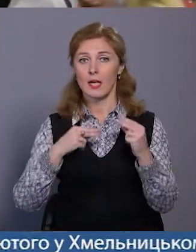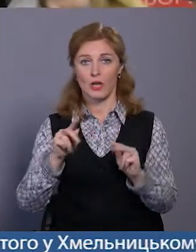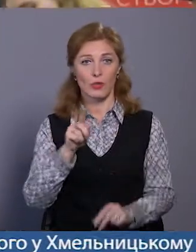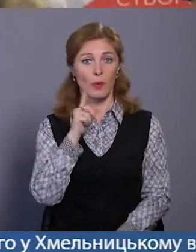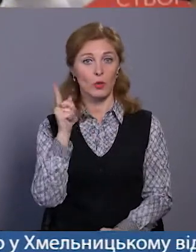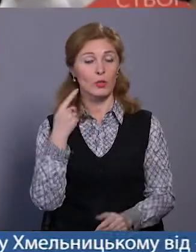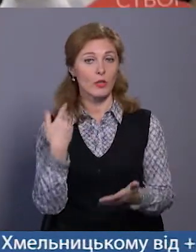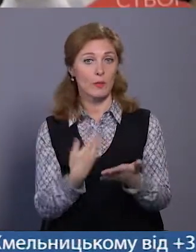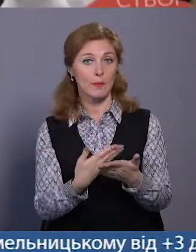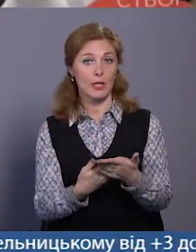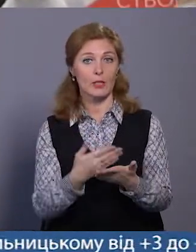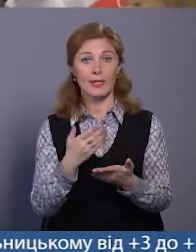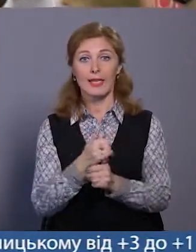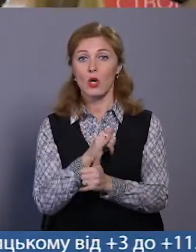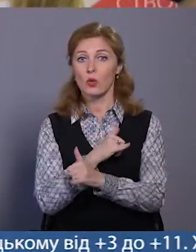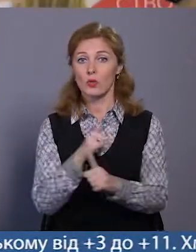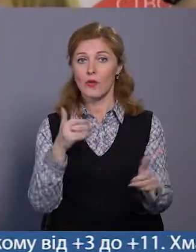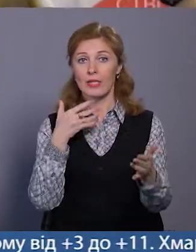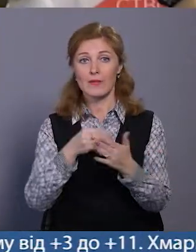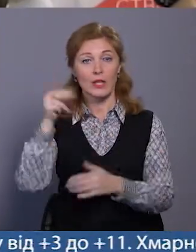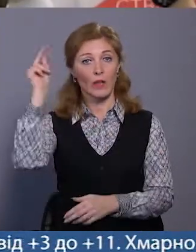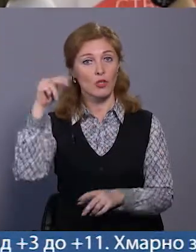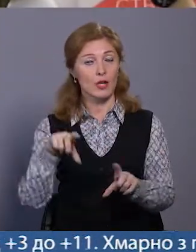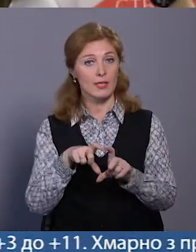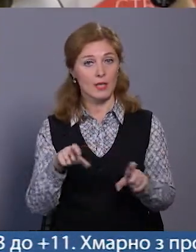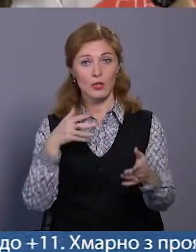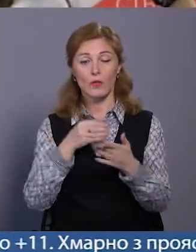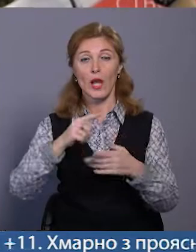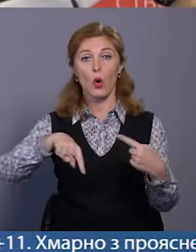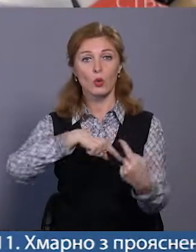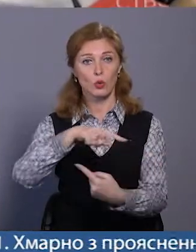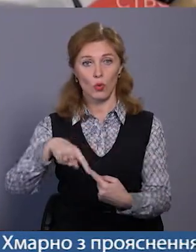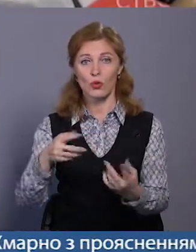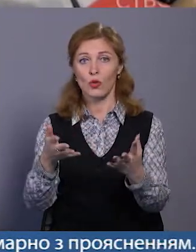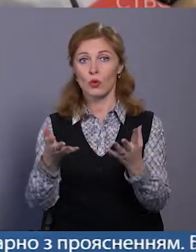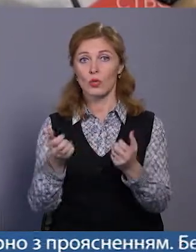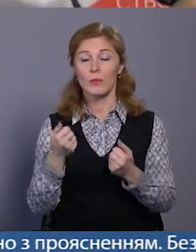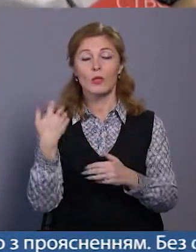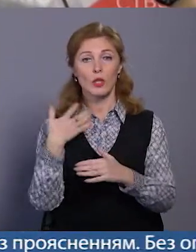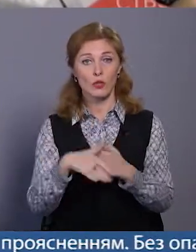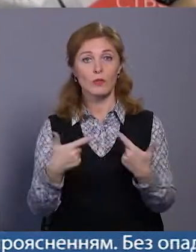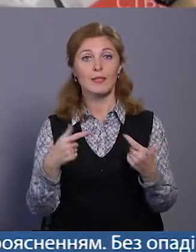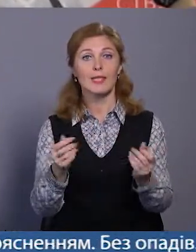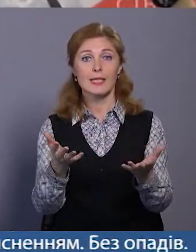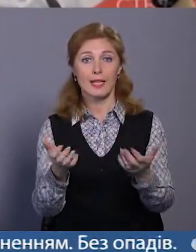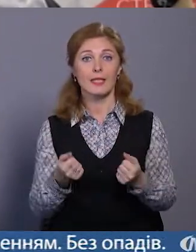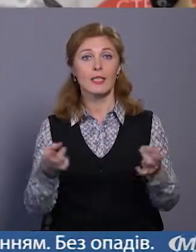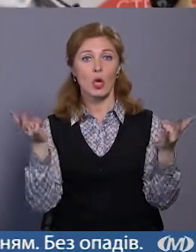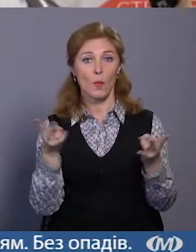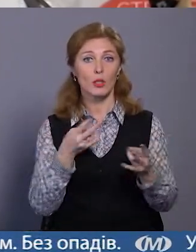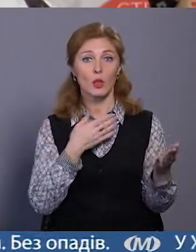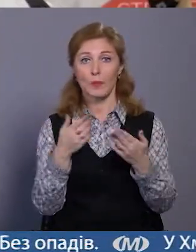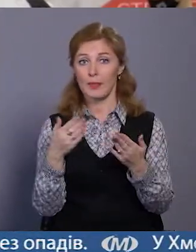молодіжними прикладами і розвивали свій навчальний заклад, своє оточення, отримували і розуміли, де знайти необхідну